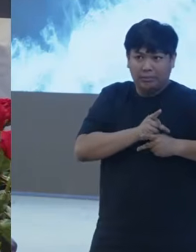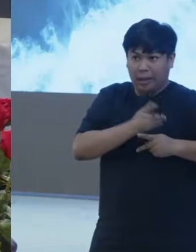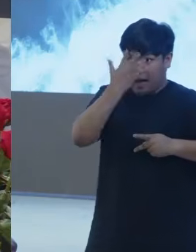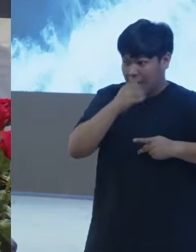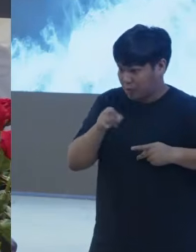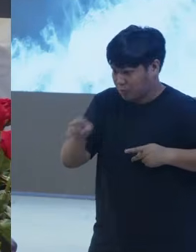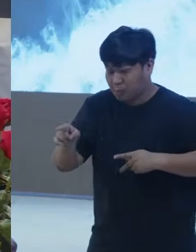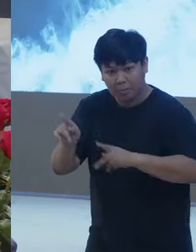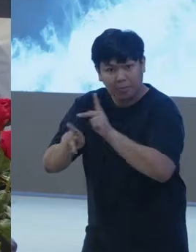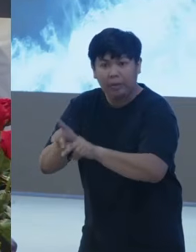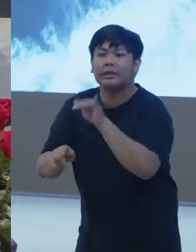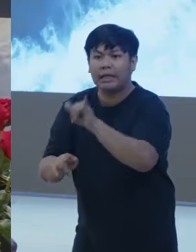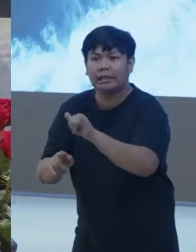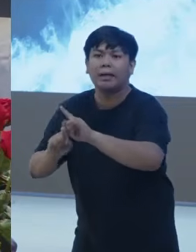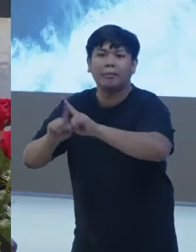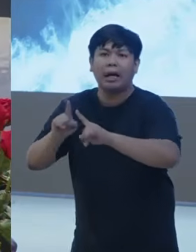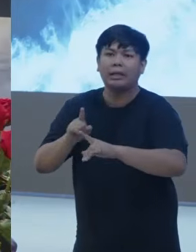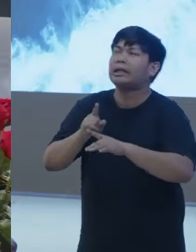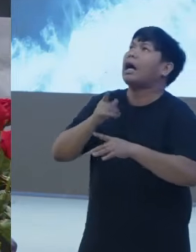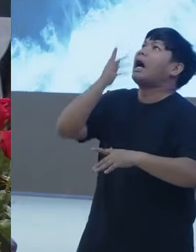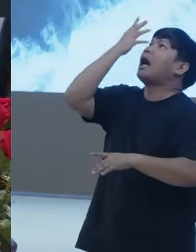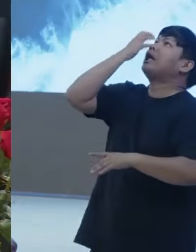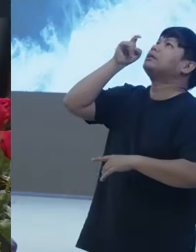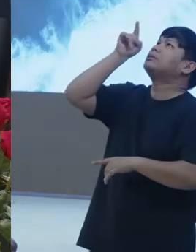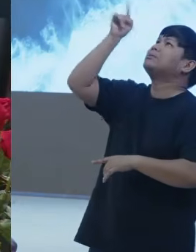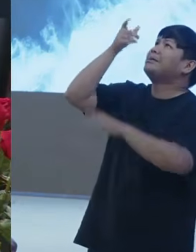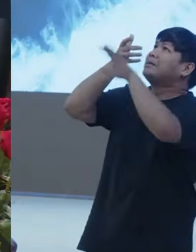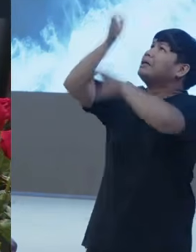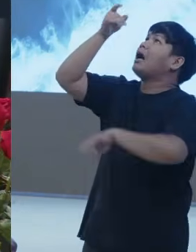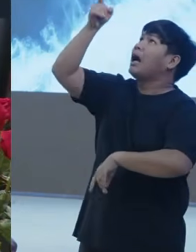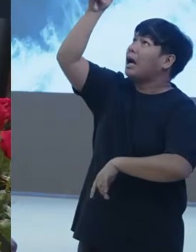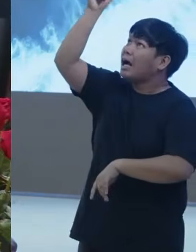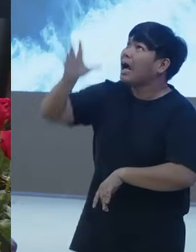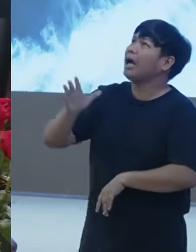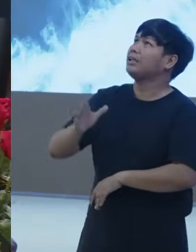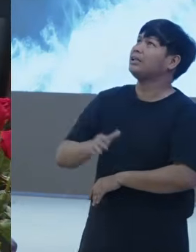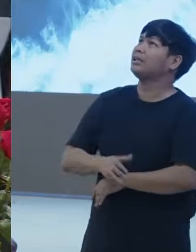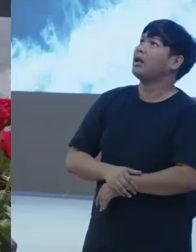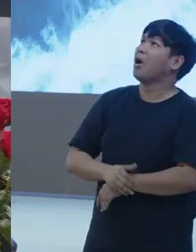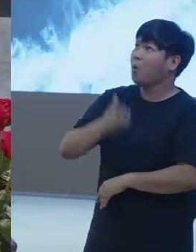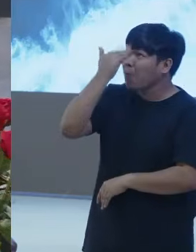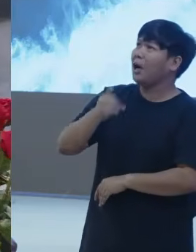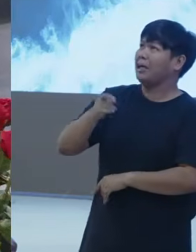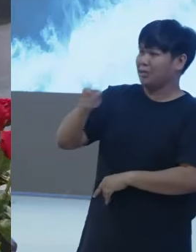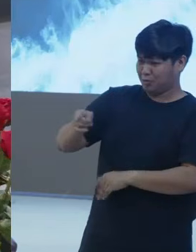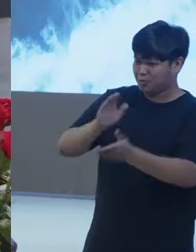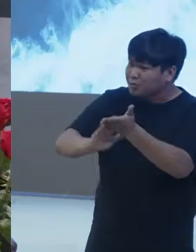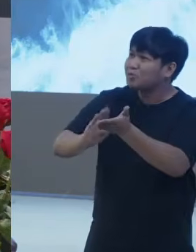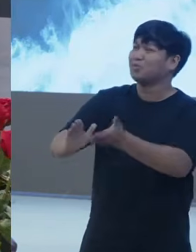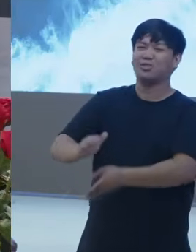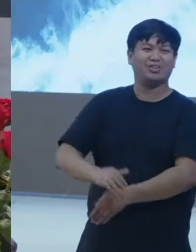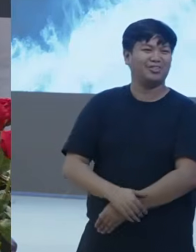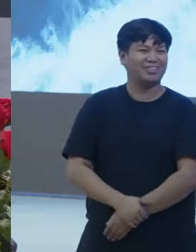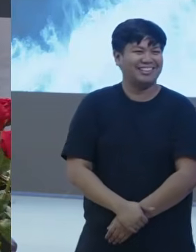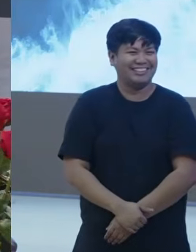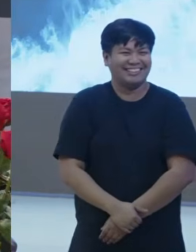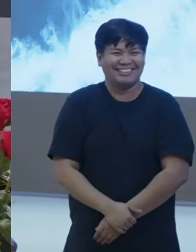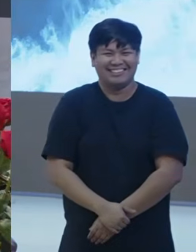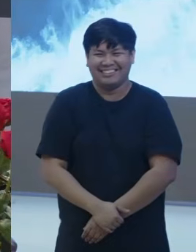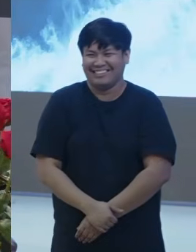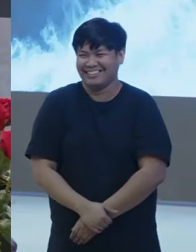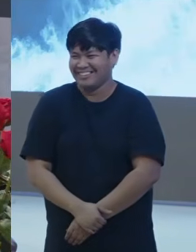Diyos. Dapat natutuwa siya, pero galit siya. Verse 1, but